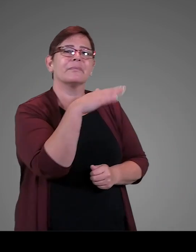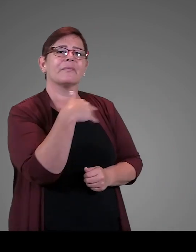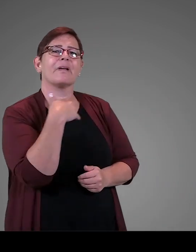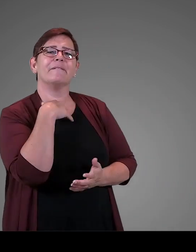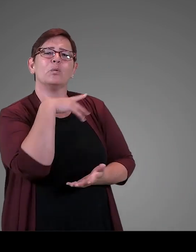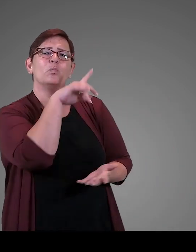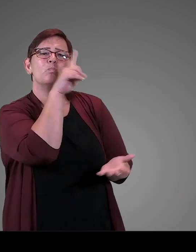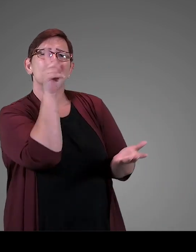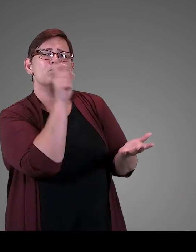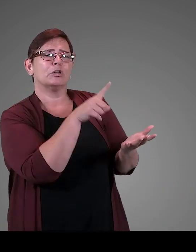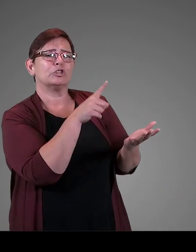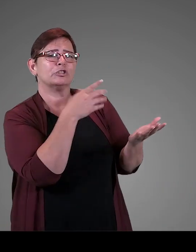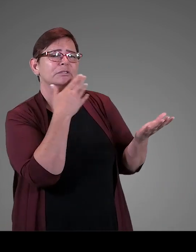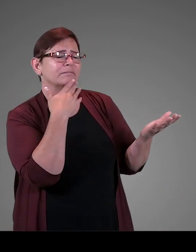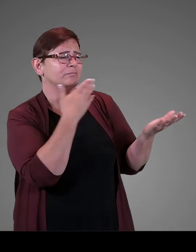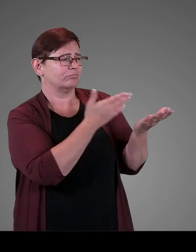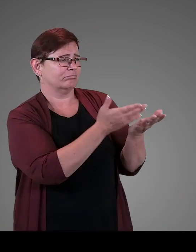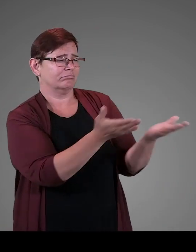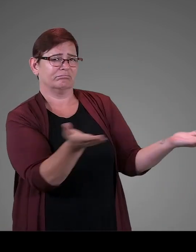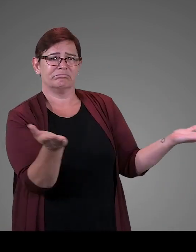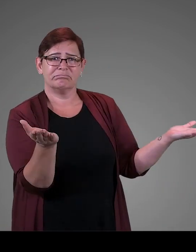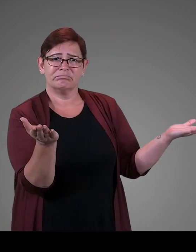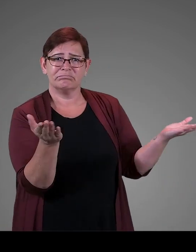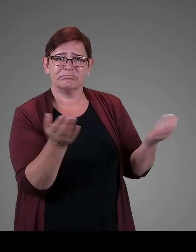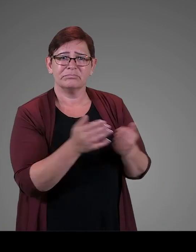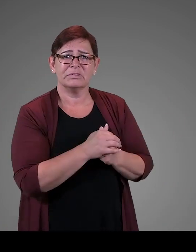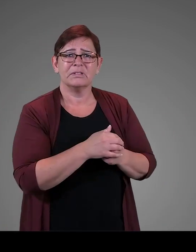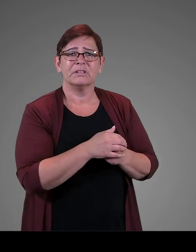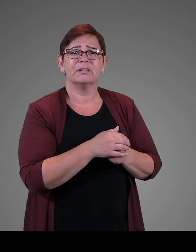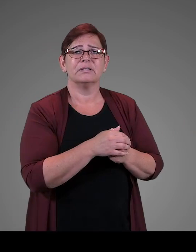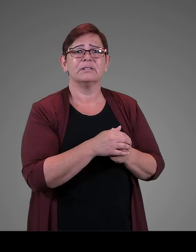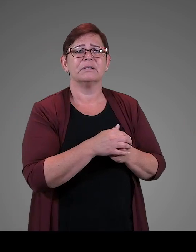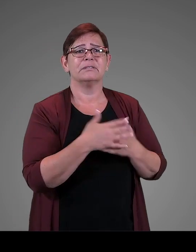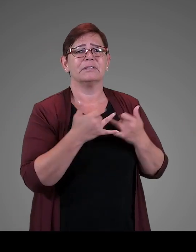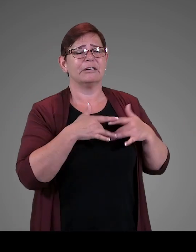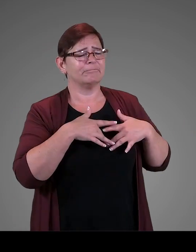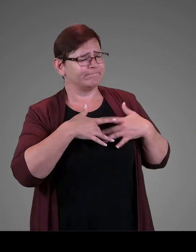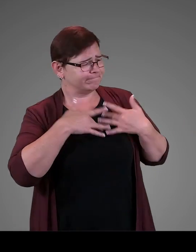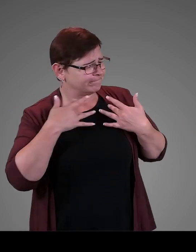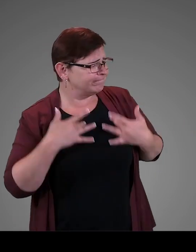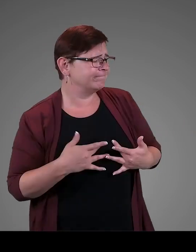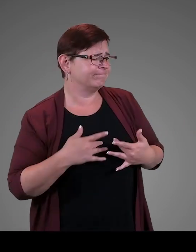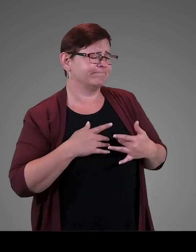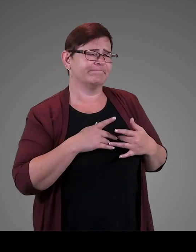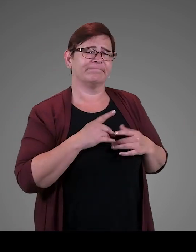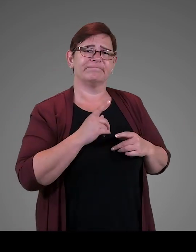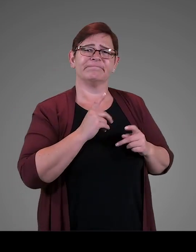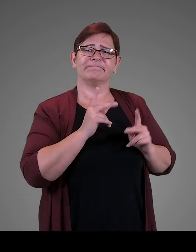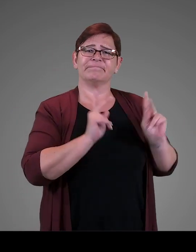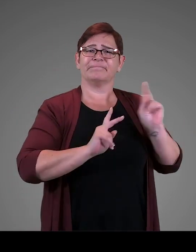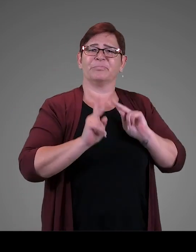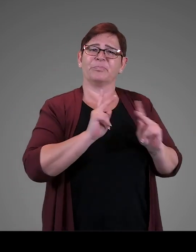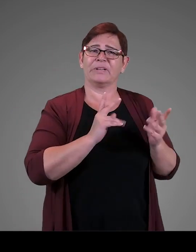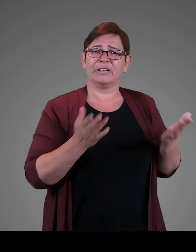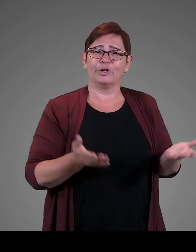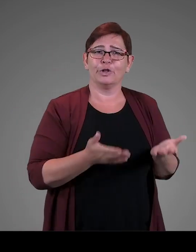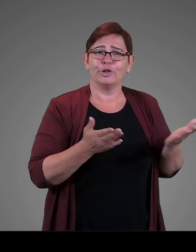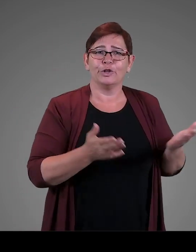les âmes généreuses qui sont ici. J'aurais une question, c'est quoi le secret de votre longévité, de